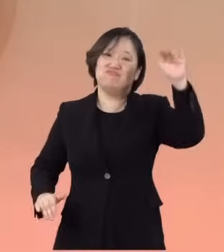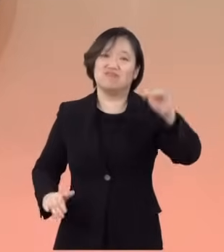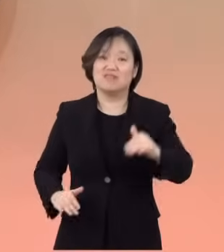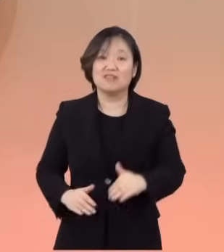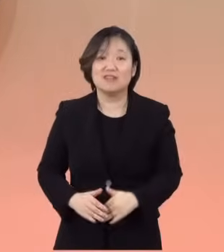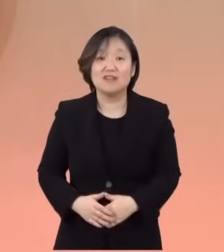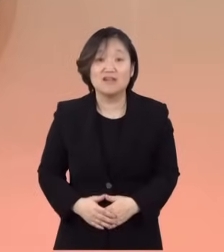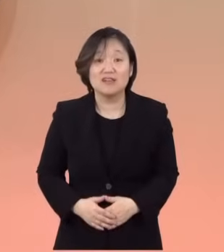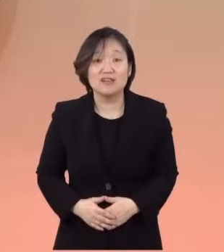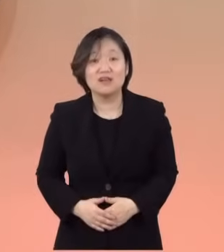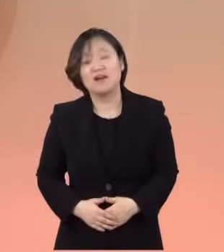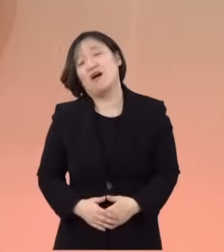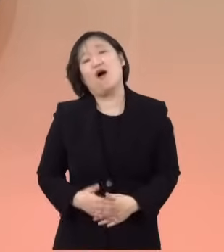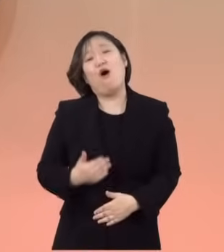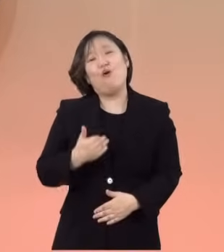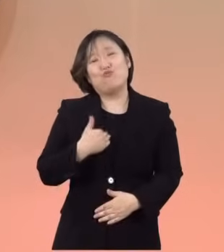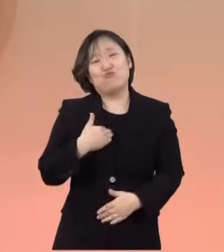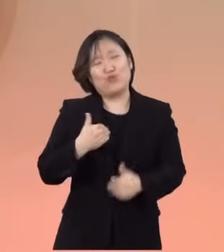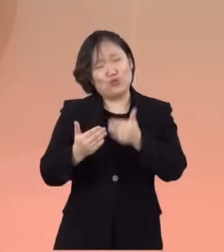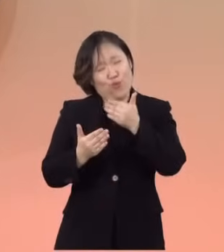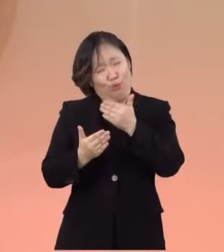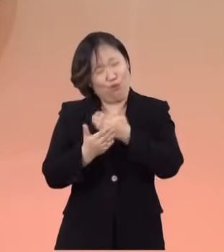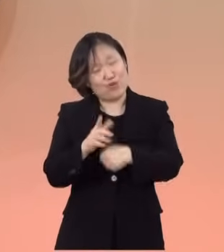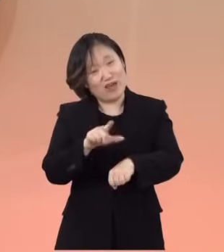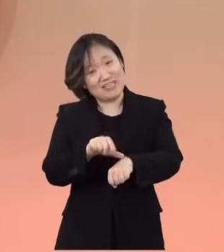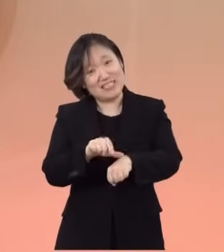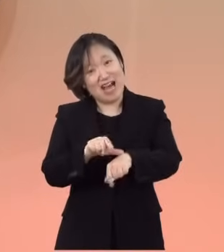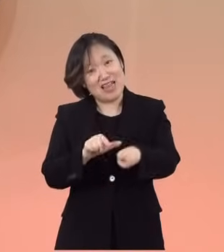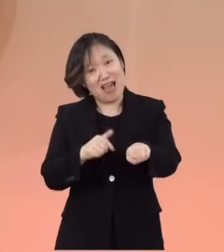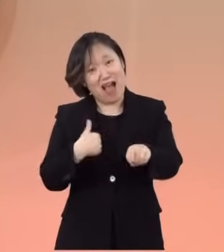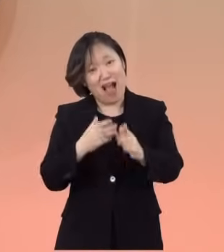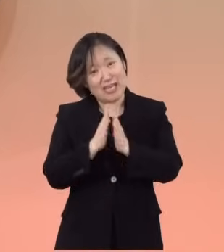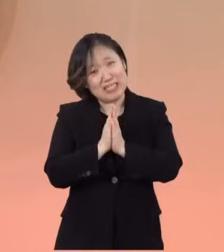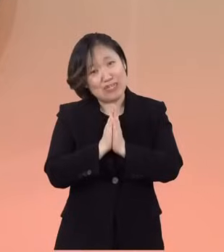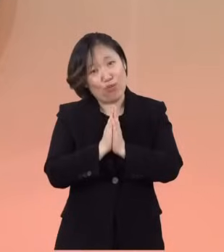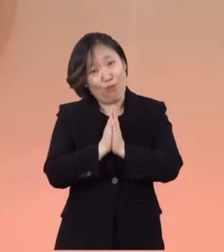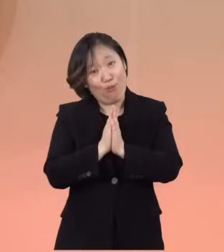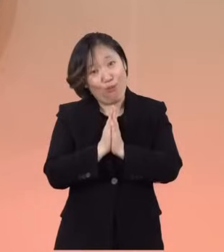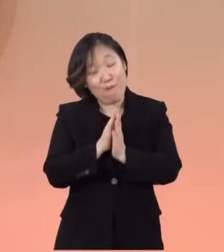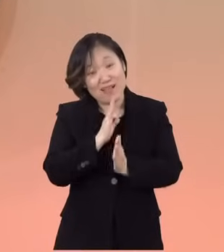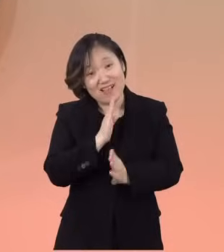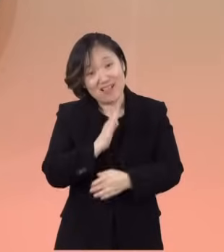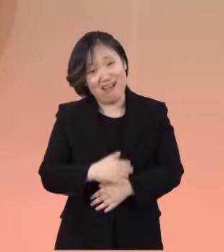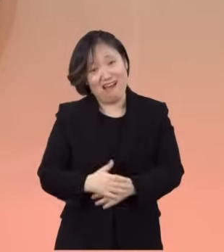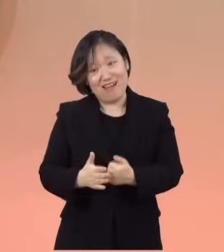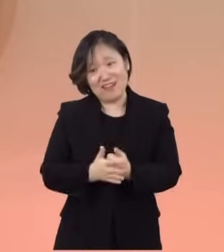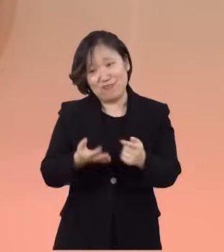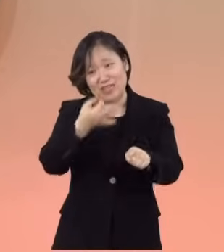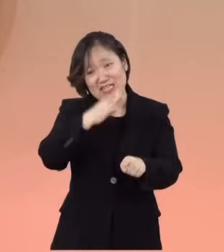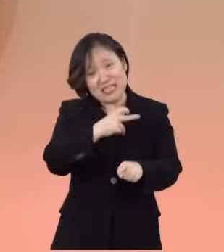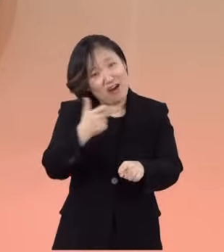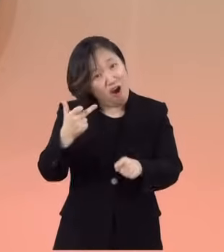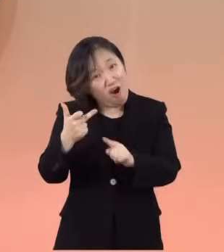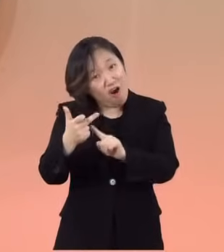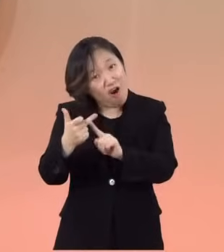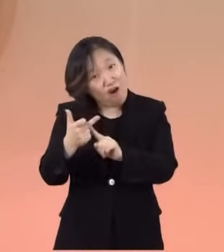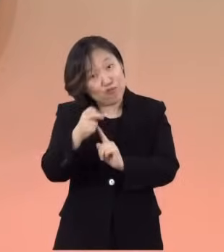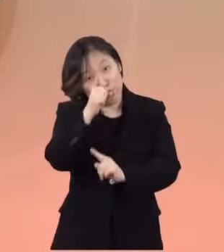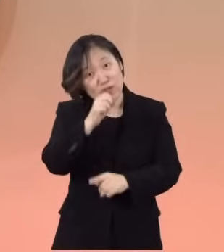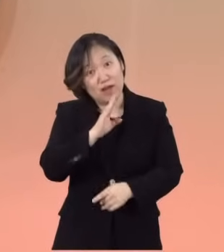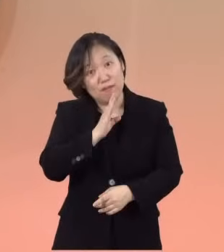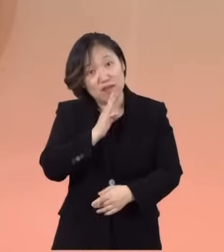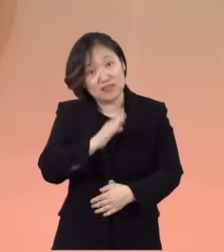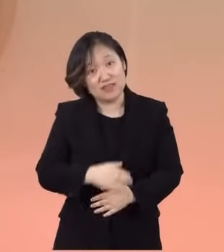없는 시간 이왕 기도하는 바에야 기도하면서 더 큰 효과를 보는 기도를 하는게